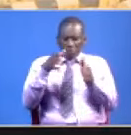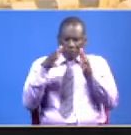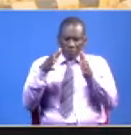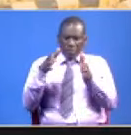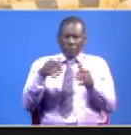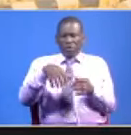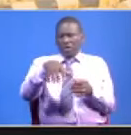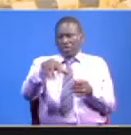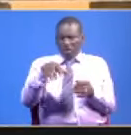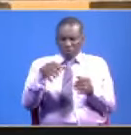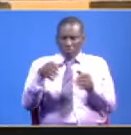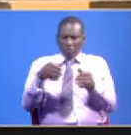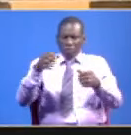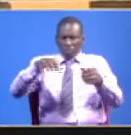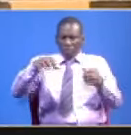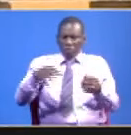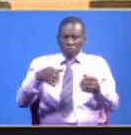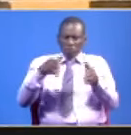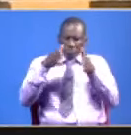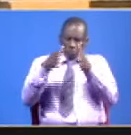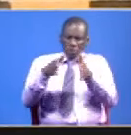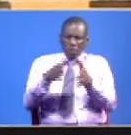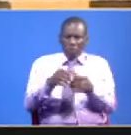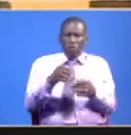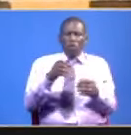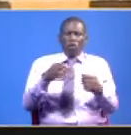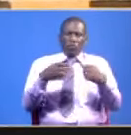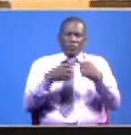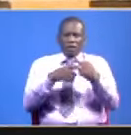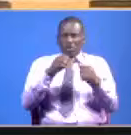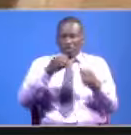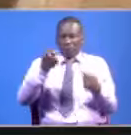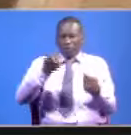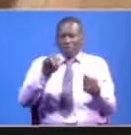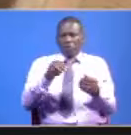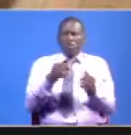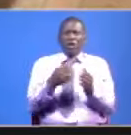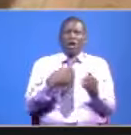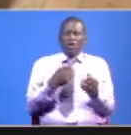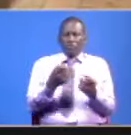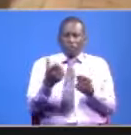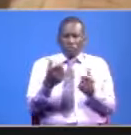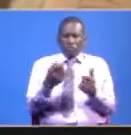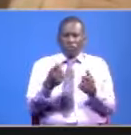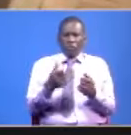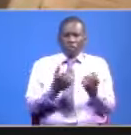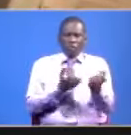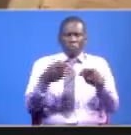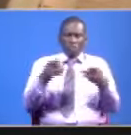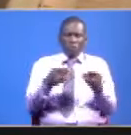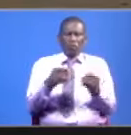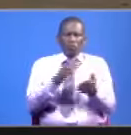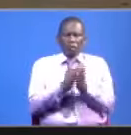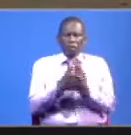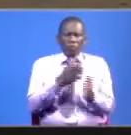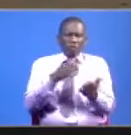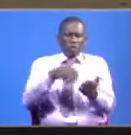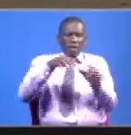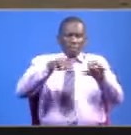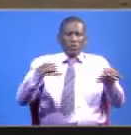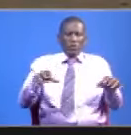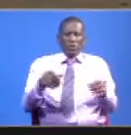Muthoni Kirema cha milioni 600 kina wafanyabiashara wachache bila matatu yoyote. Eneo hili